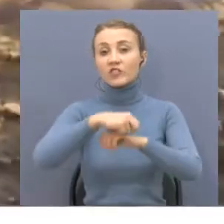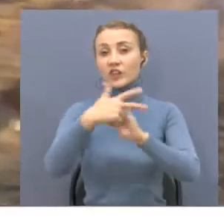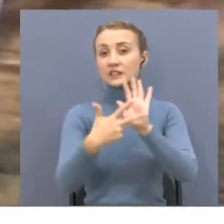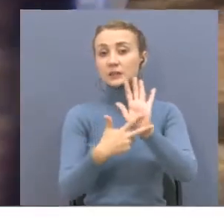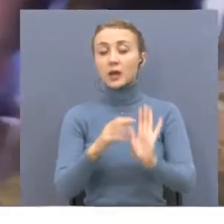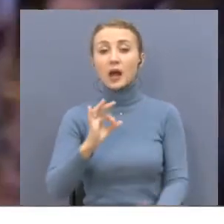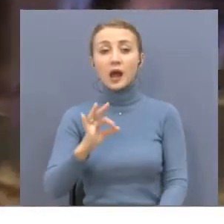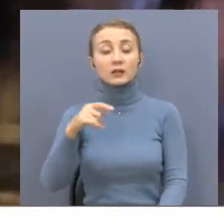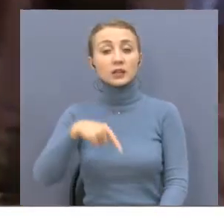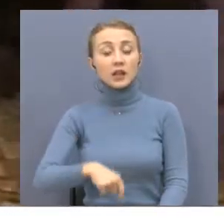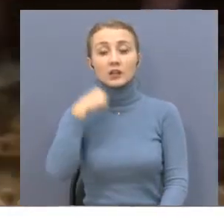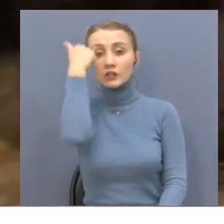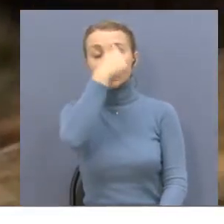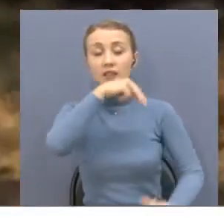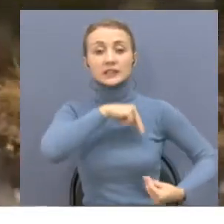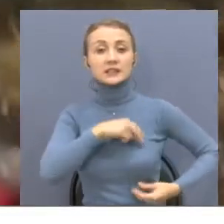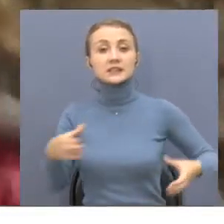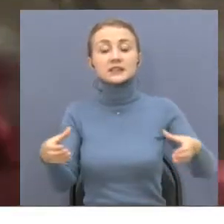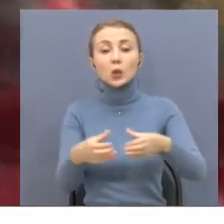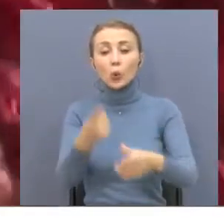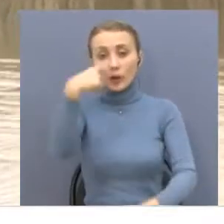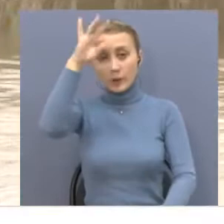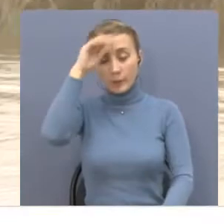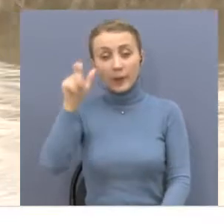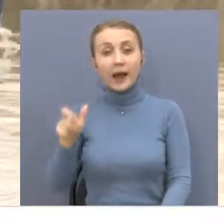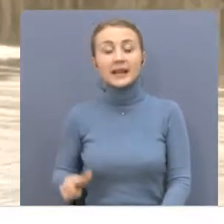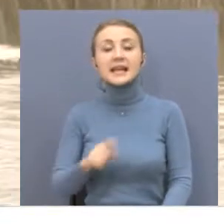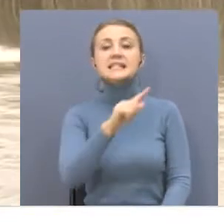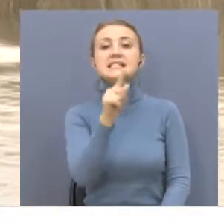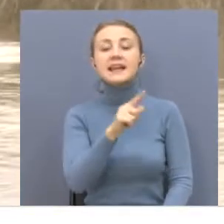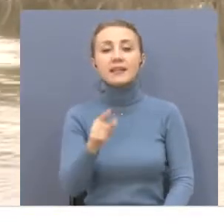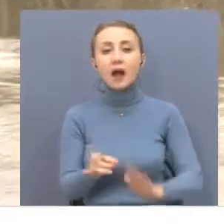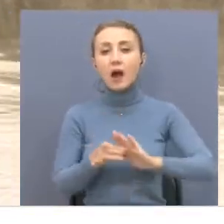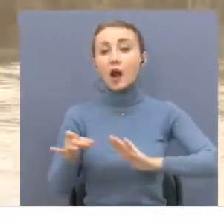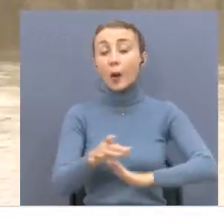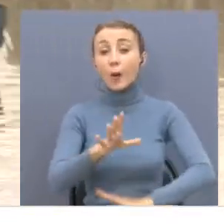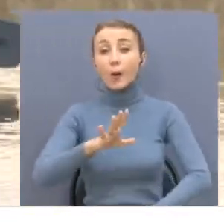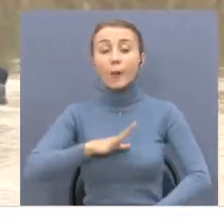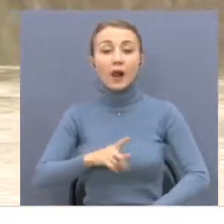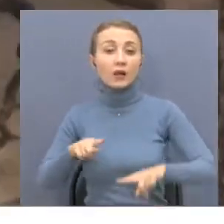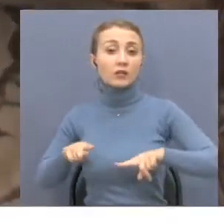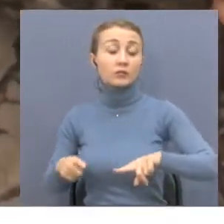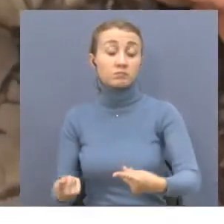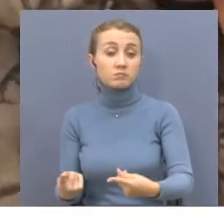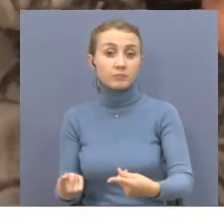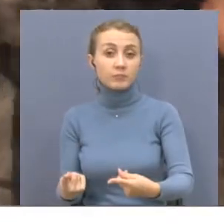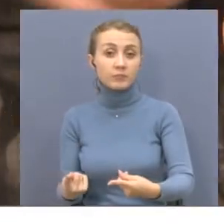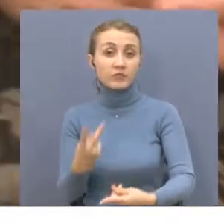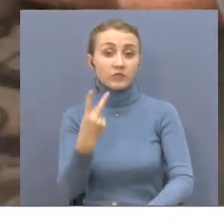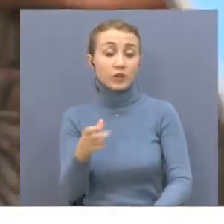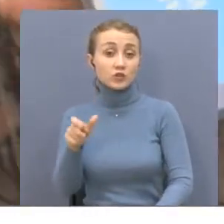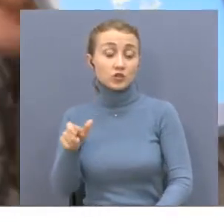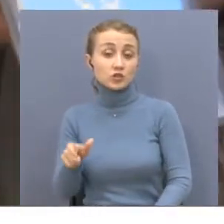қызметкерлері браконьерлерді ұстады. Олардың көлігінен екі елік табылған. Сонда яқ арнайы орында тіркемеген мылтықпен оның 26